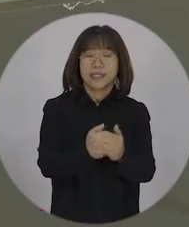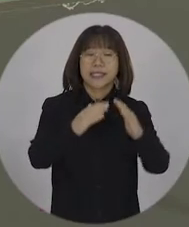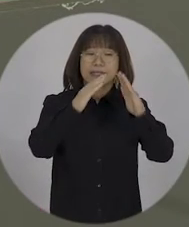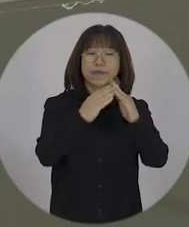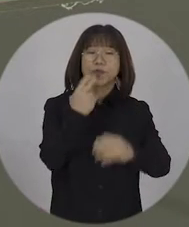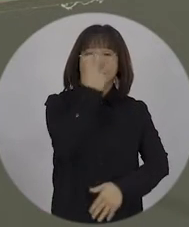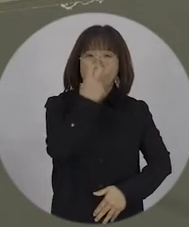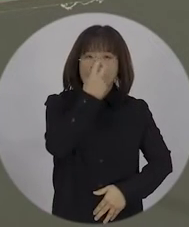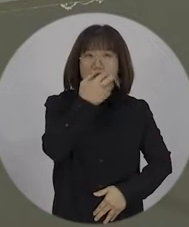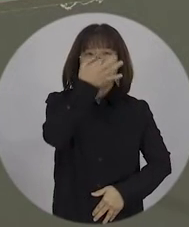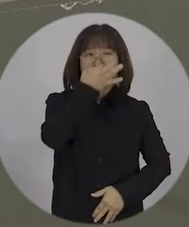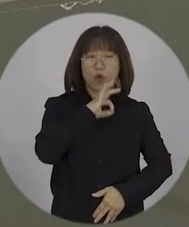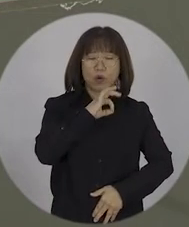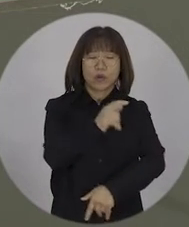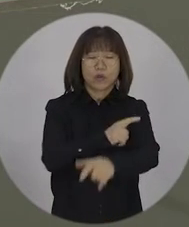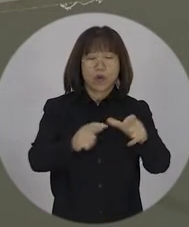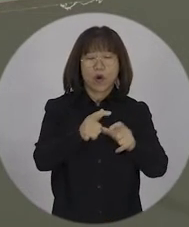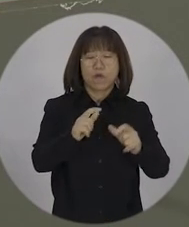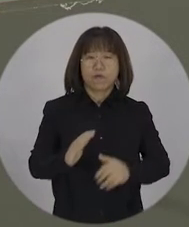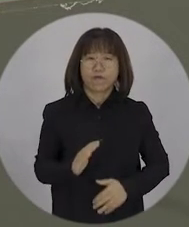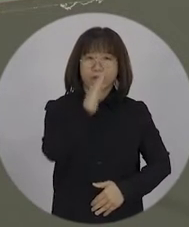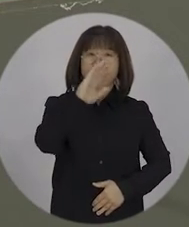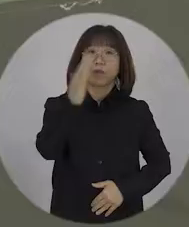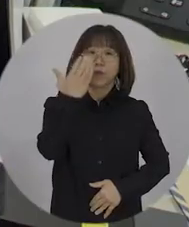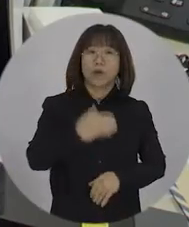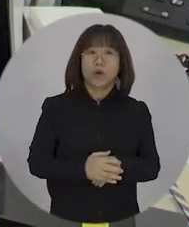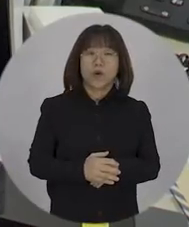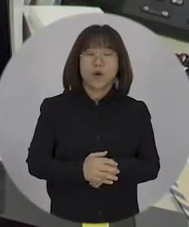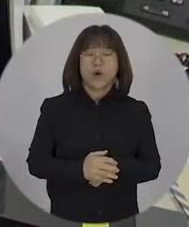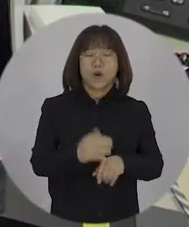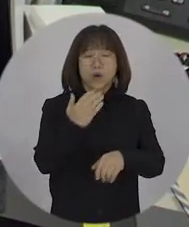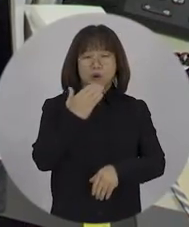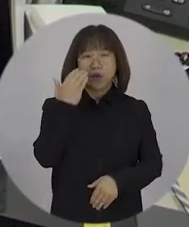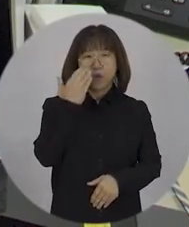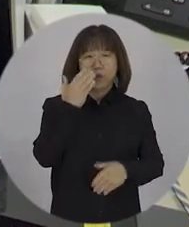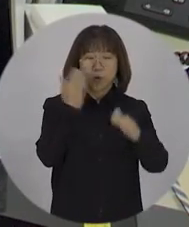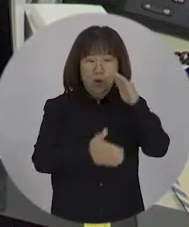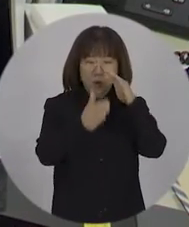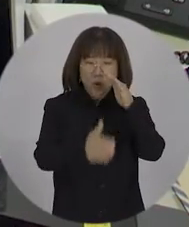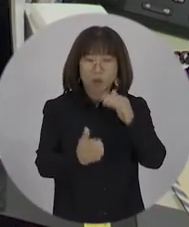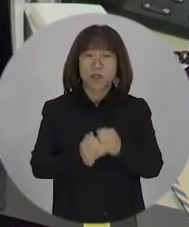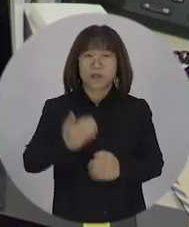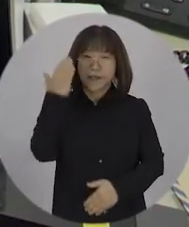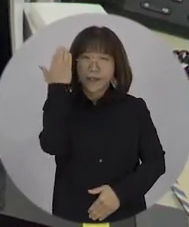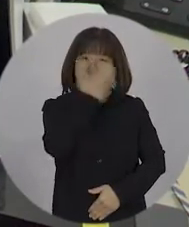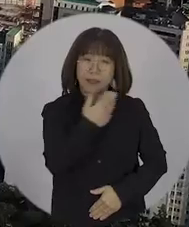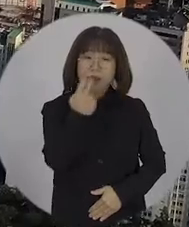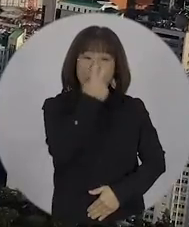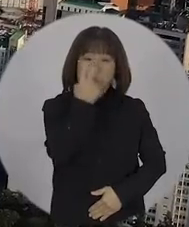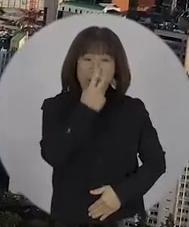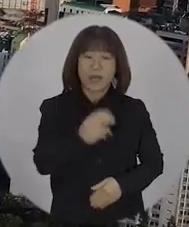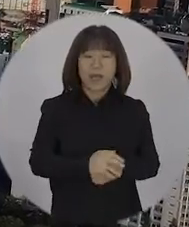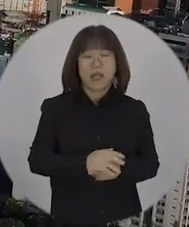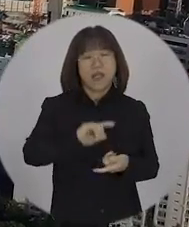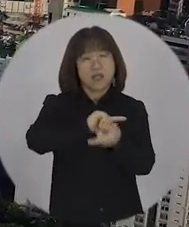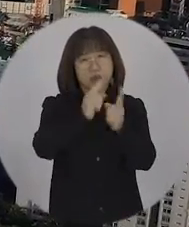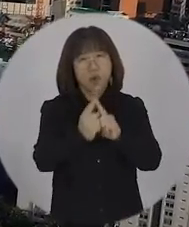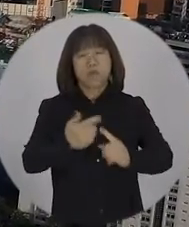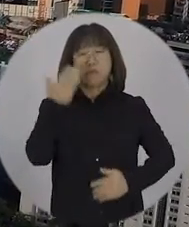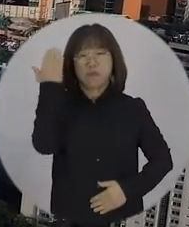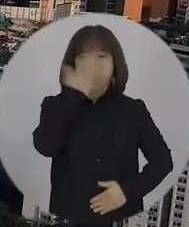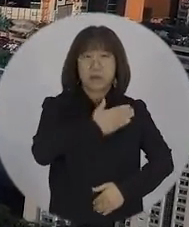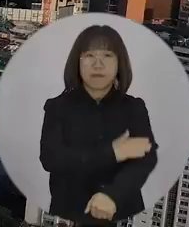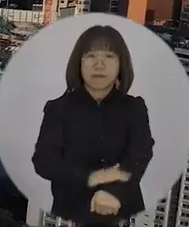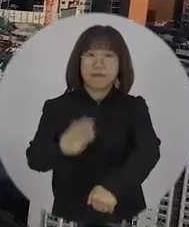통해 주택 관리 업무의 효율성이 대폭 향상되고 공정하고 투명한 관리로 관리 주체 와 입주민 간 갈등이 크게